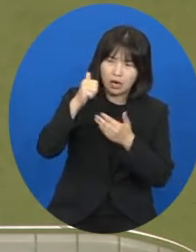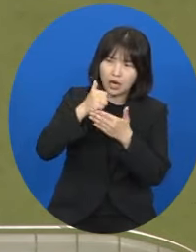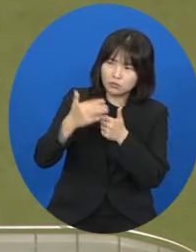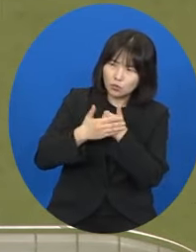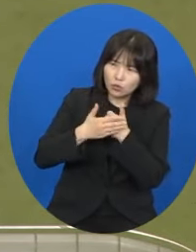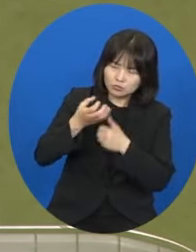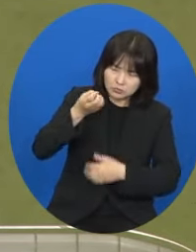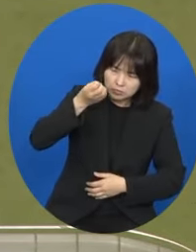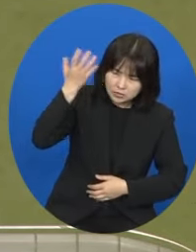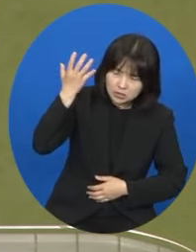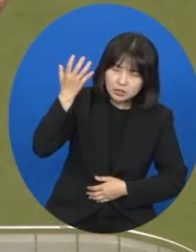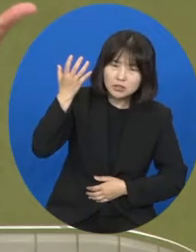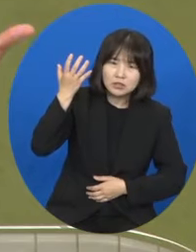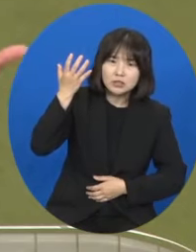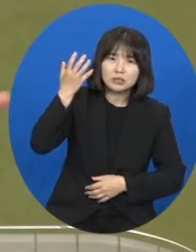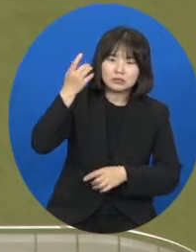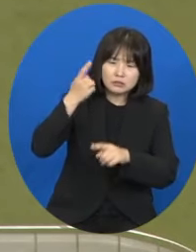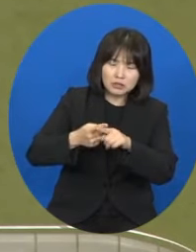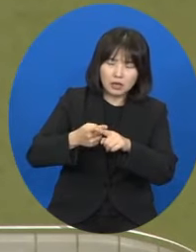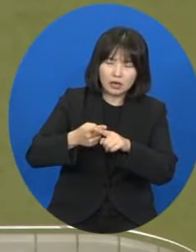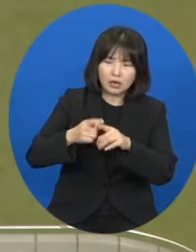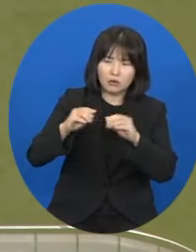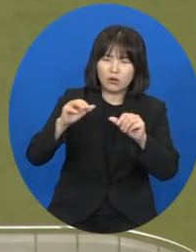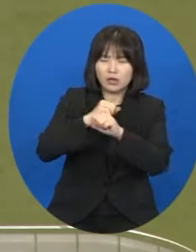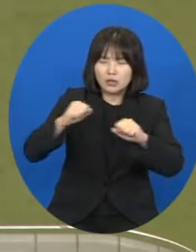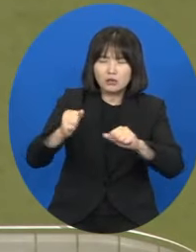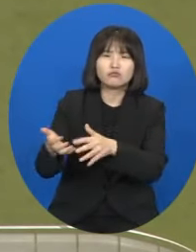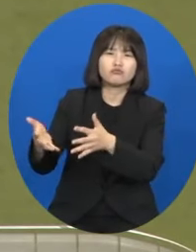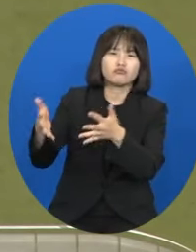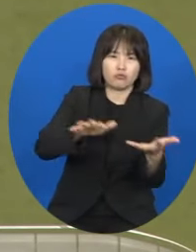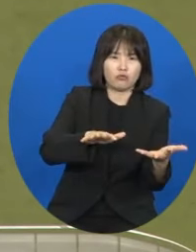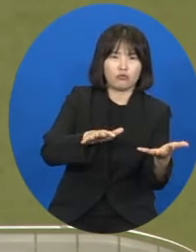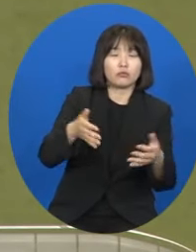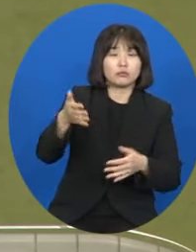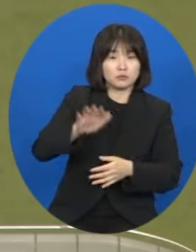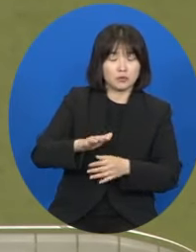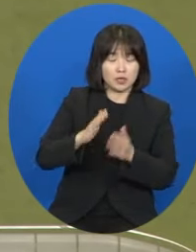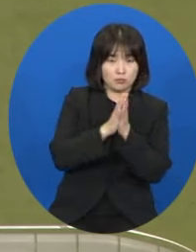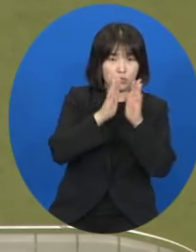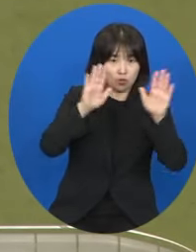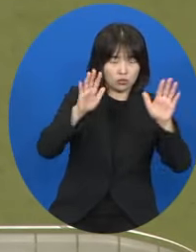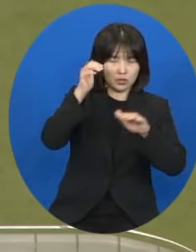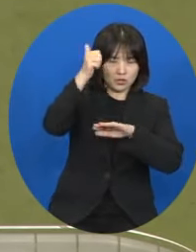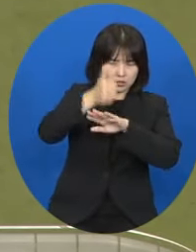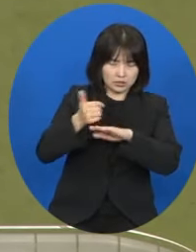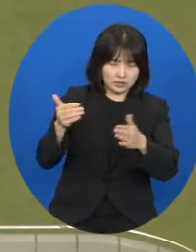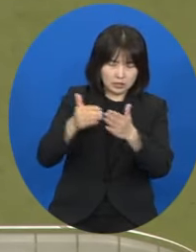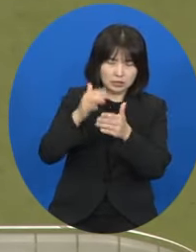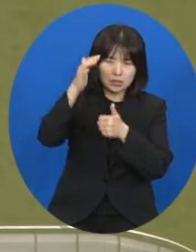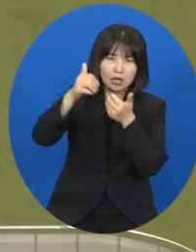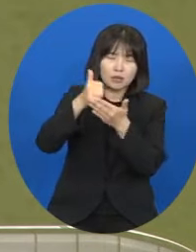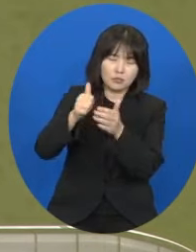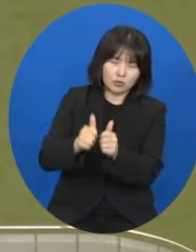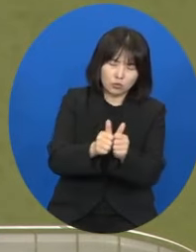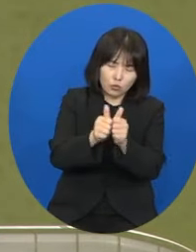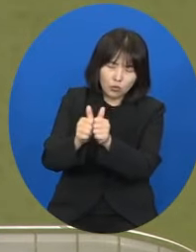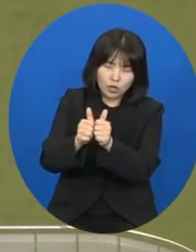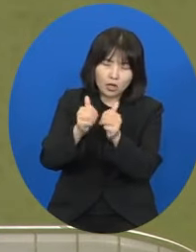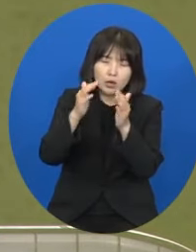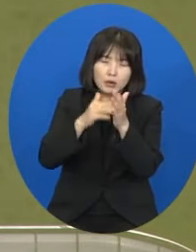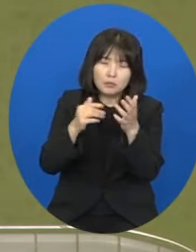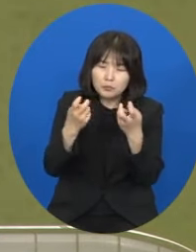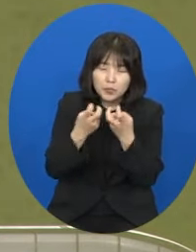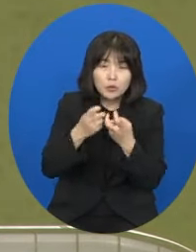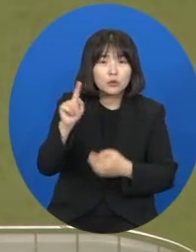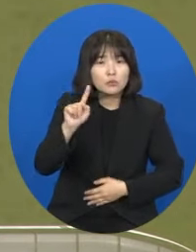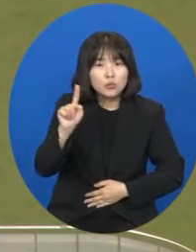그렇게 원망하다가 광야에서 죽어버리고 말지만 모세는 끝까지 하나님과 동행하거든요. 그 비결이 무엇일까? 큰 게